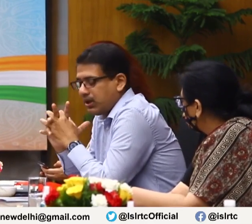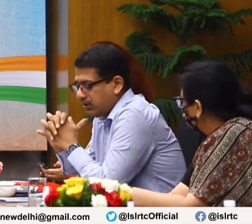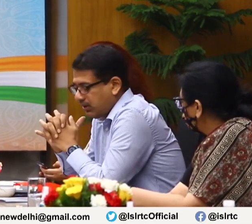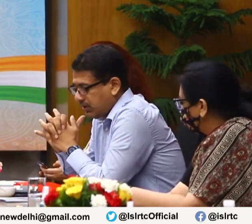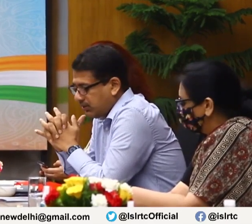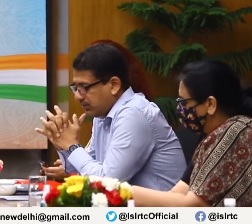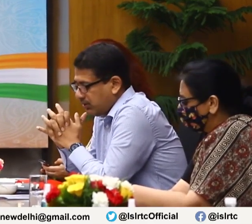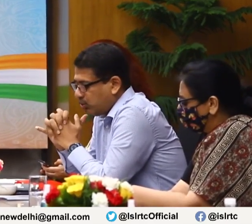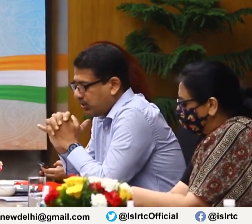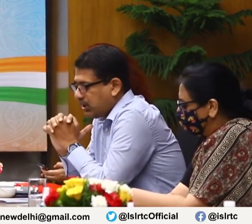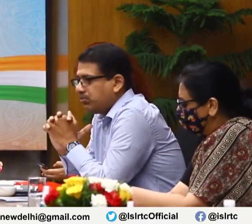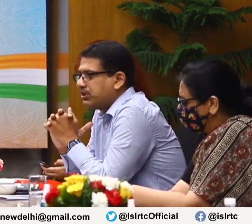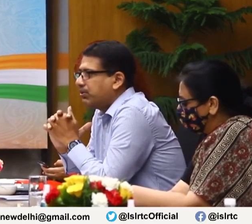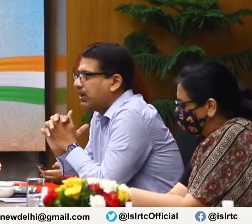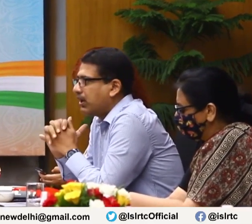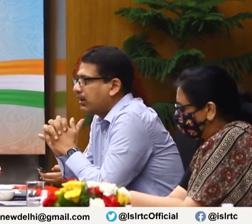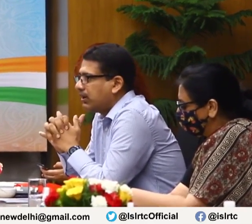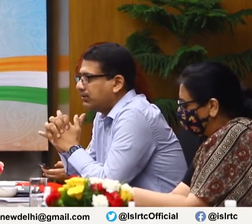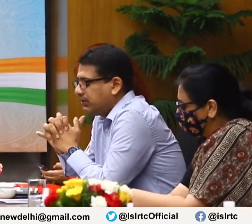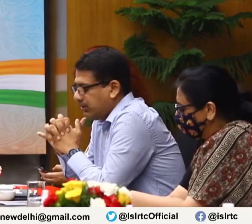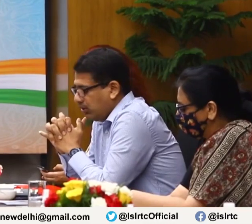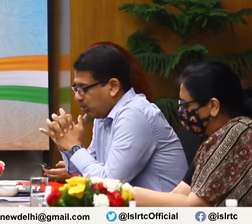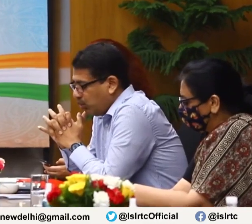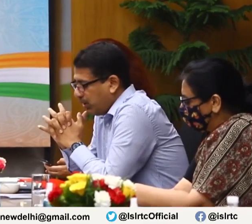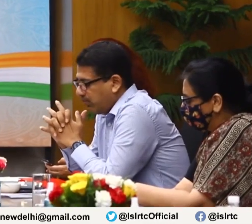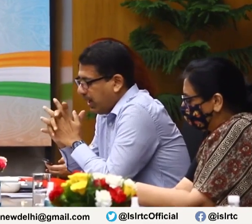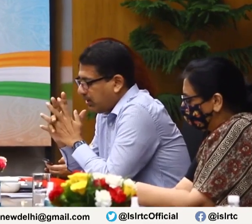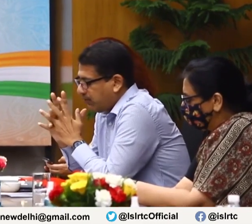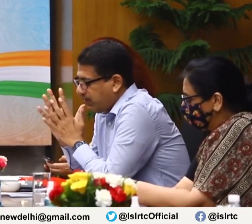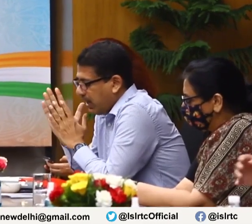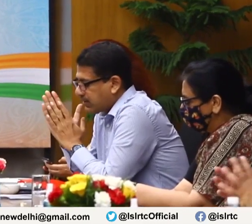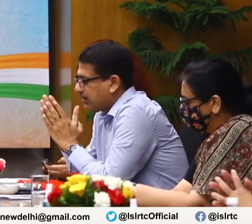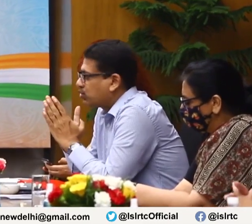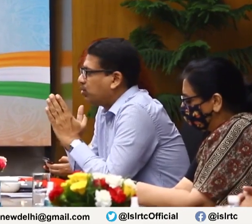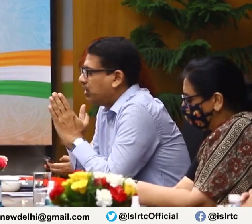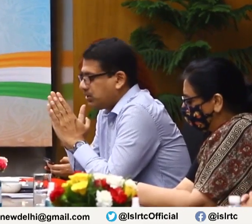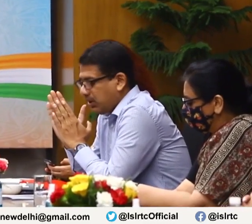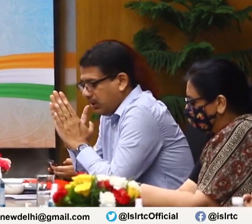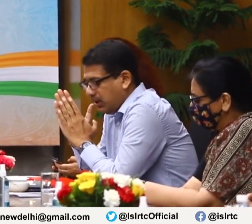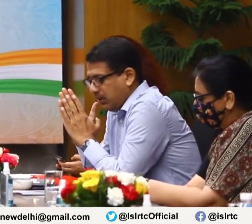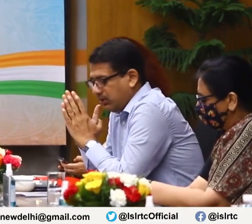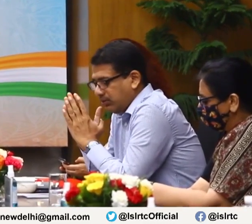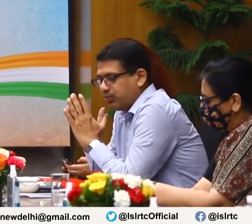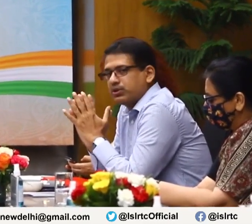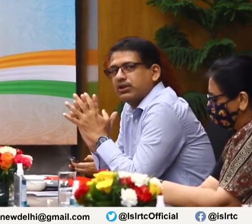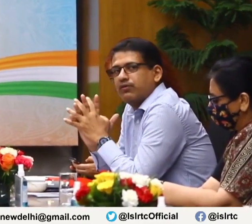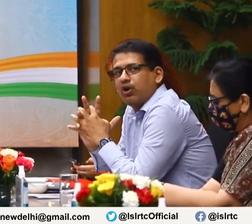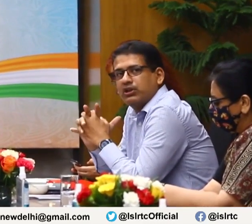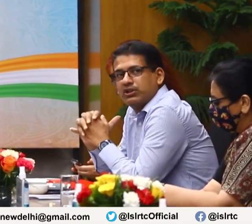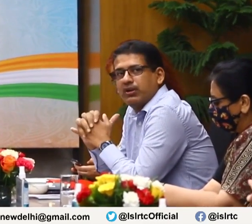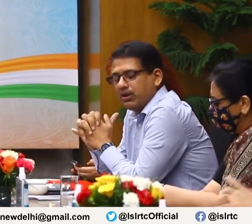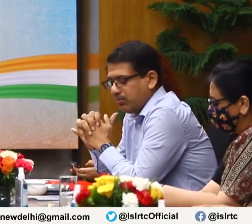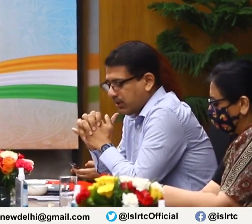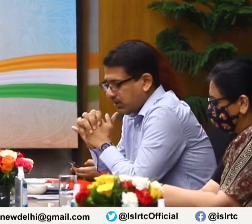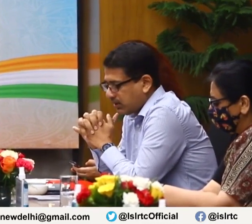राष्ट्रीय शिक्षा नीति है 2020 में निकाला गया है, वो एक बैरियर फ्री एक्सेस टू टीचिंग लर्निंग प्रोसेस फॉर